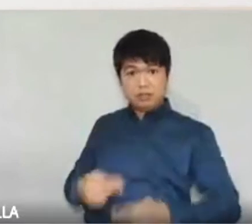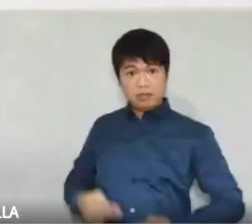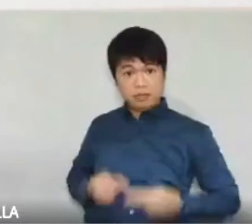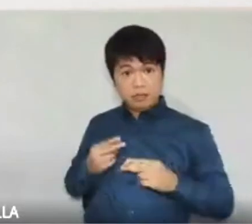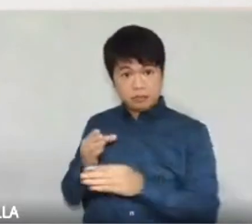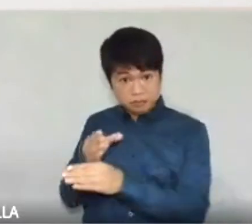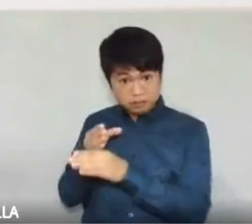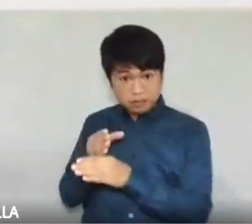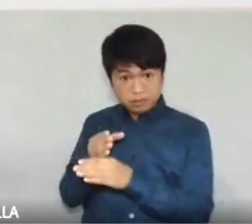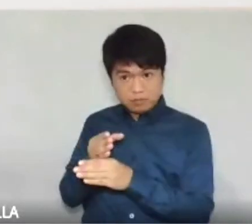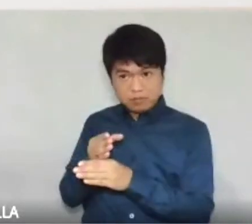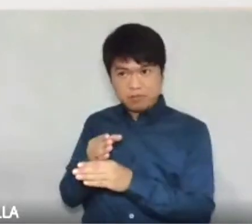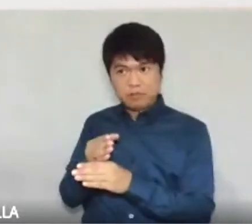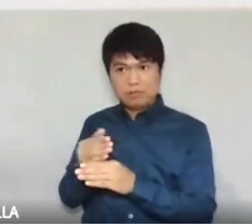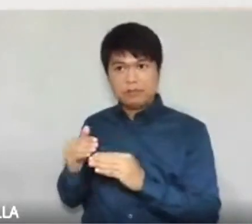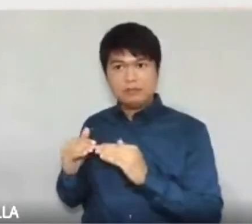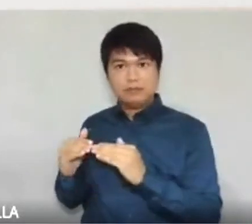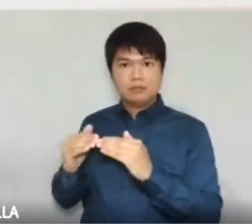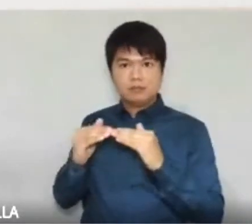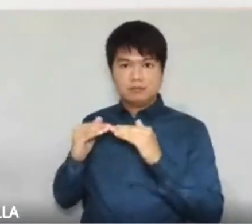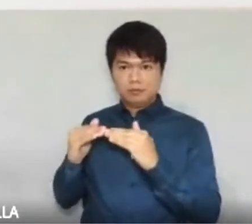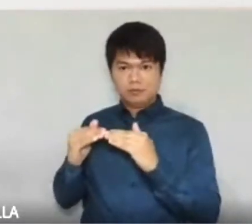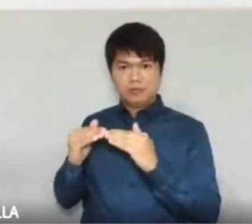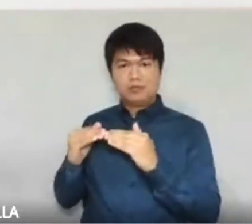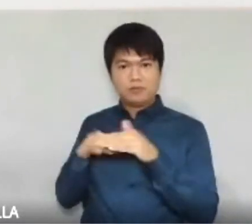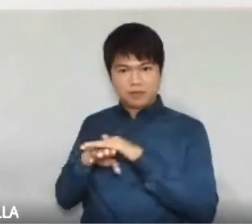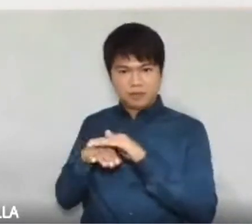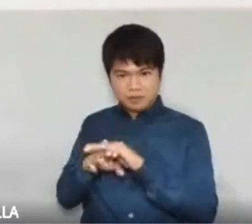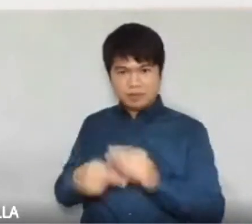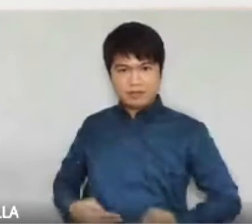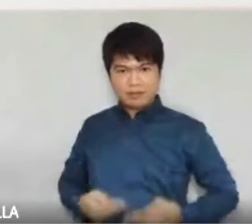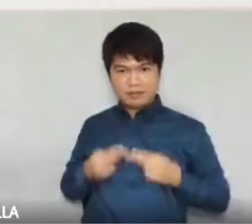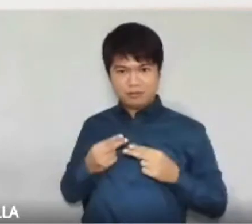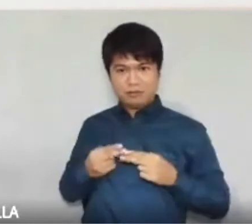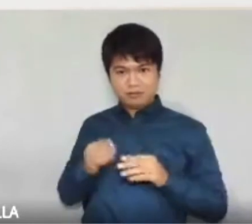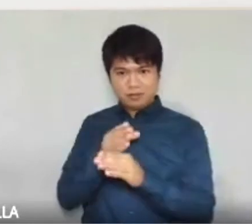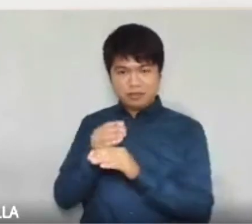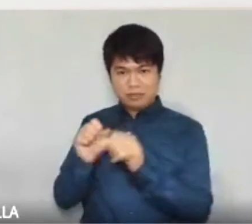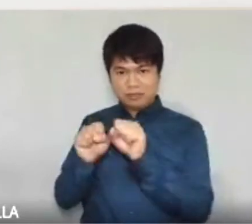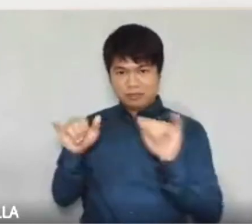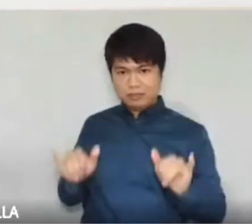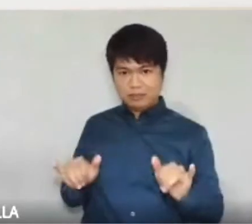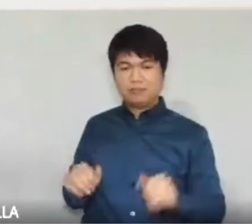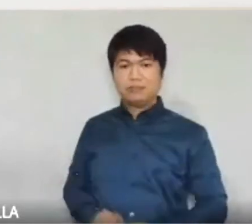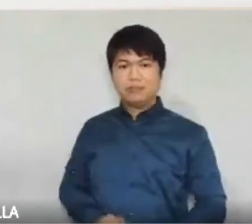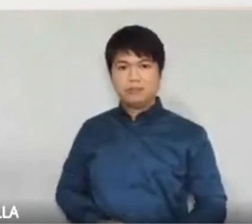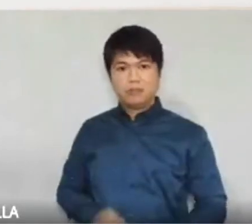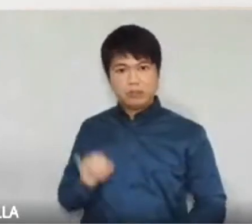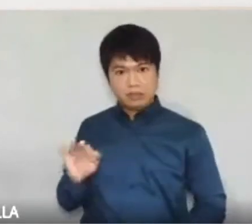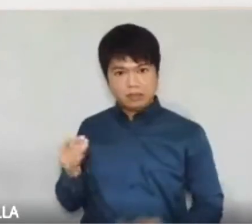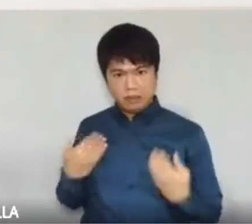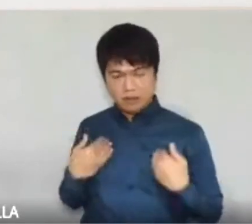equitable ang health systems. Kapag may standards at sumusunod ang mga